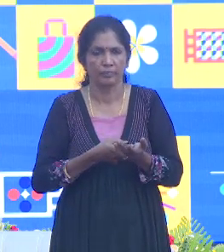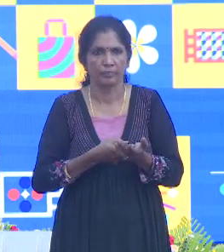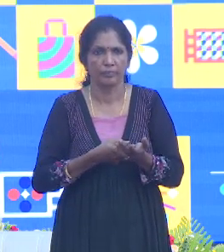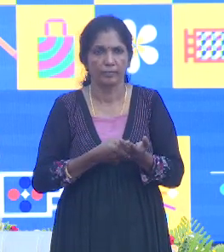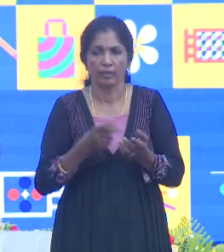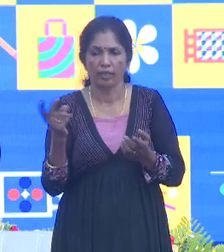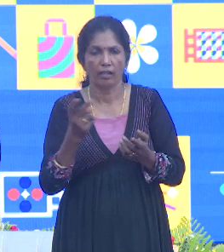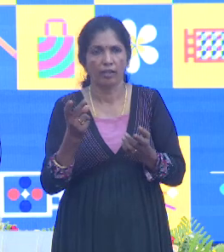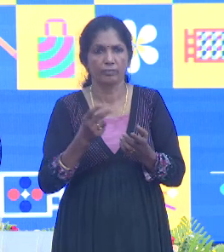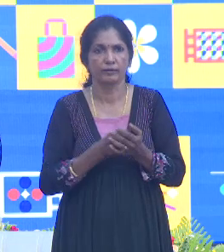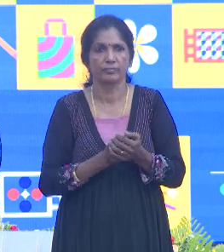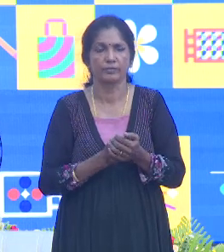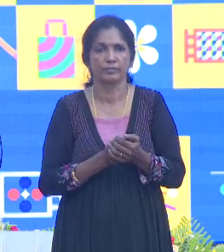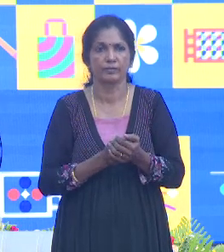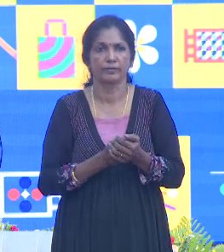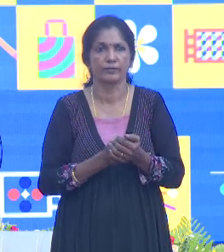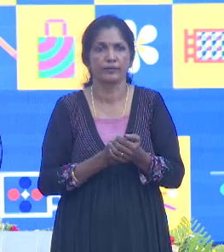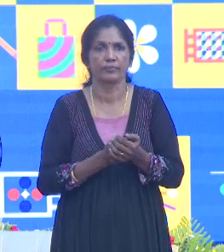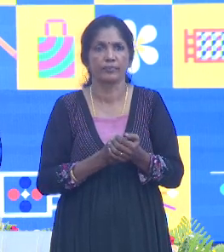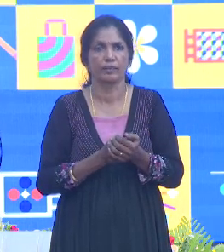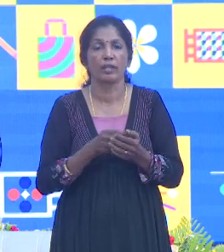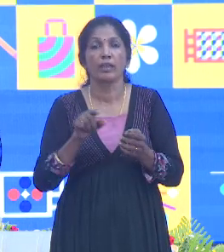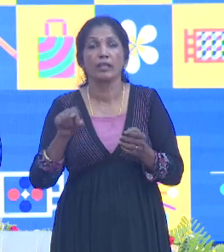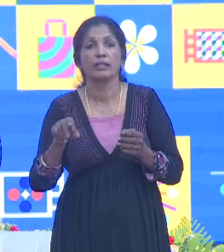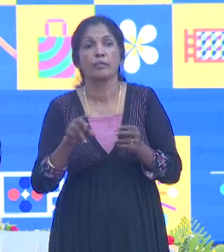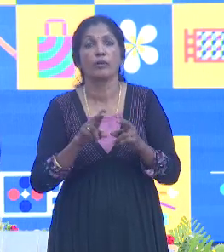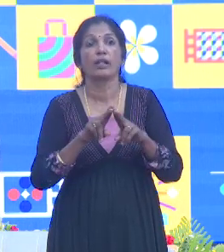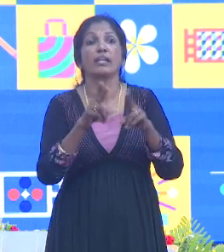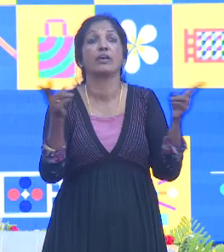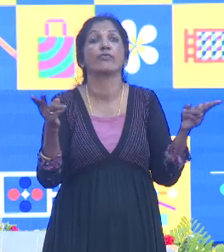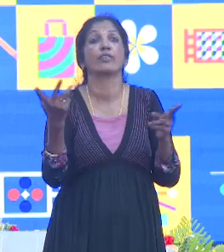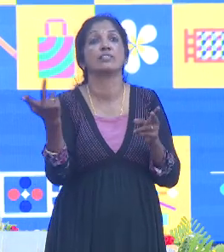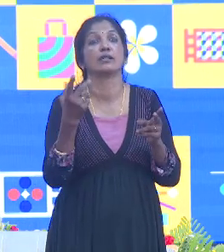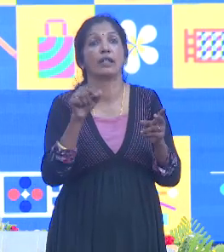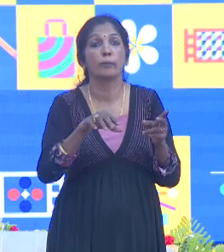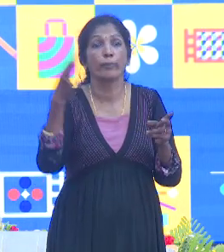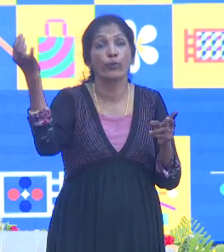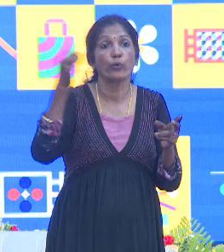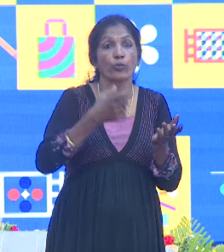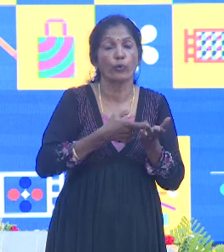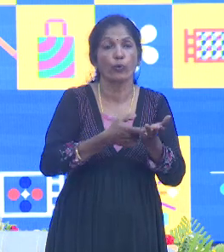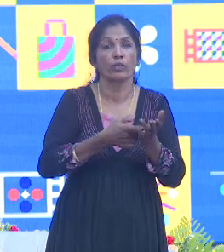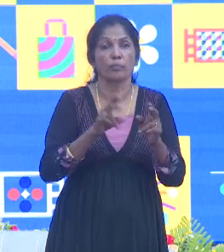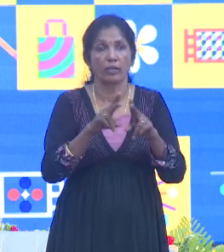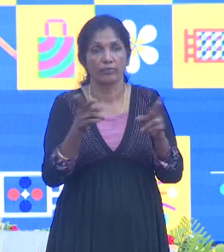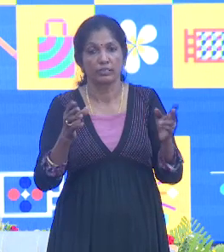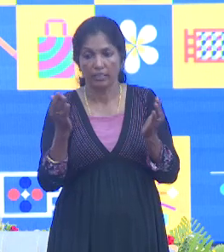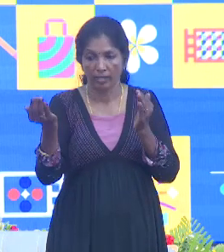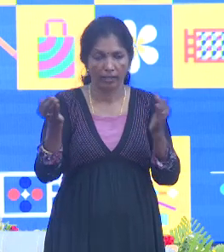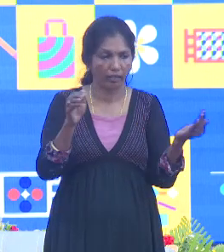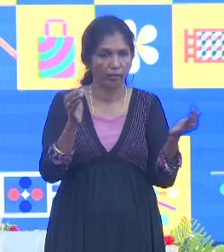ആ നിയമവും ഈ നിയമവും തമ്മിലുള്ള ഏറ്റവും പ്രധാനപ്പെട്ട ചില വ്യത്യാസങ്ങളും നമ്മുടെ മുമ്പിലുണ്ട്. അതിൻ്റെ ഒരു കമ്പാരിസന്